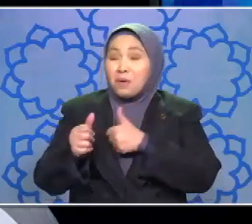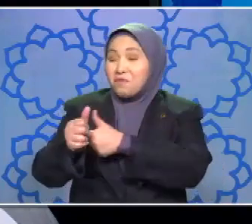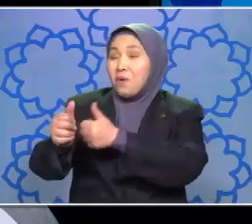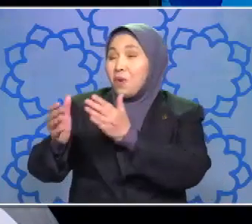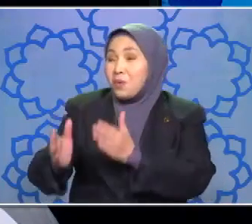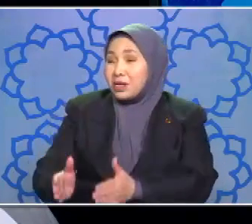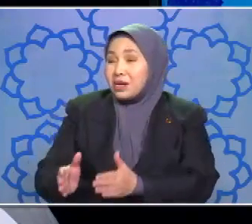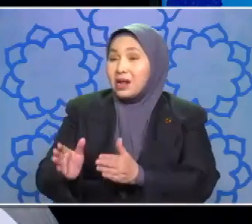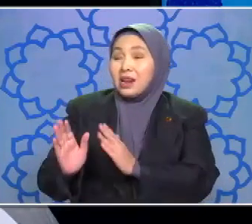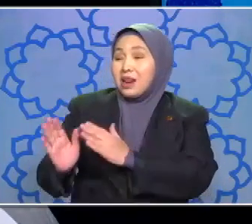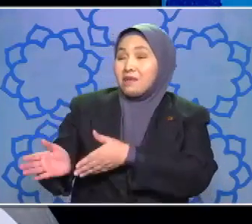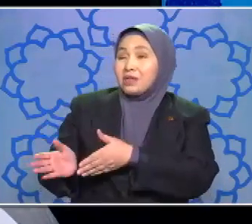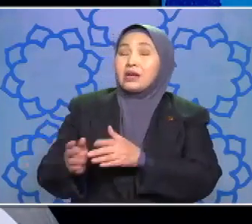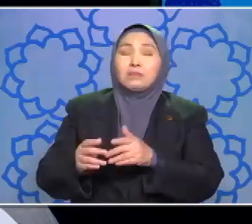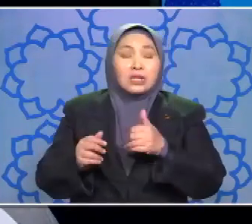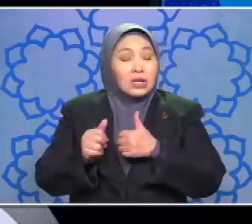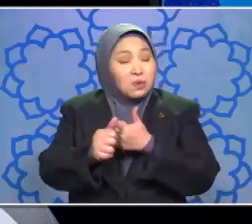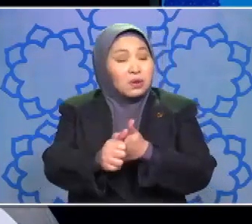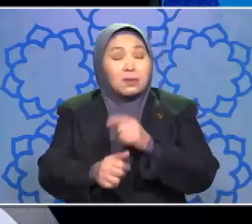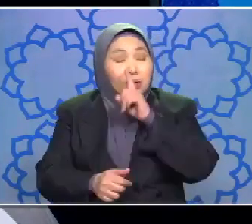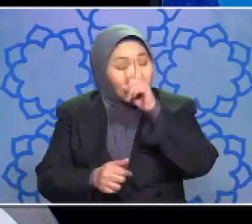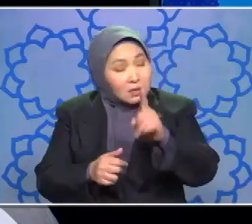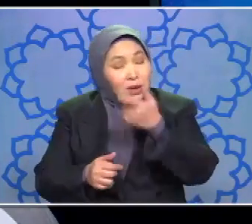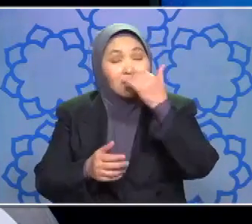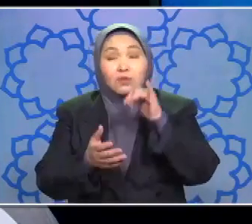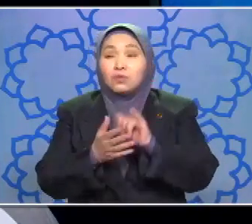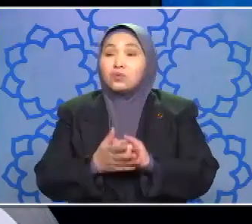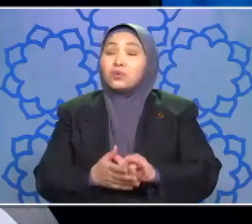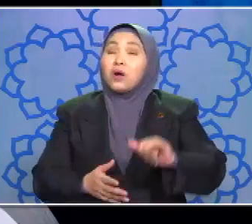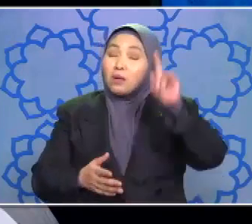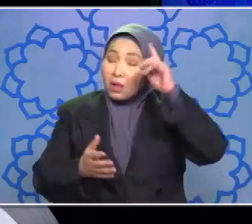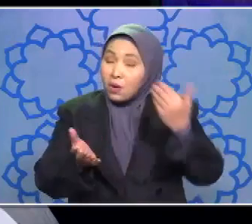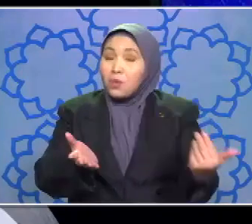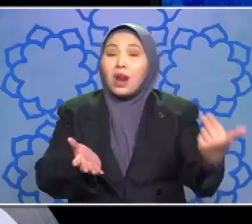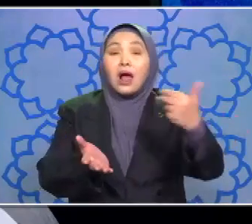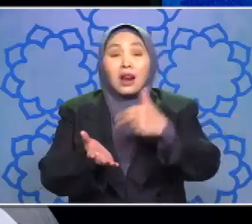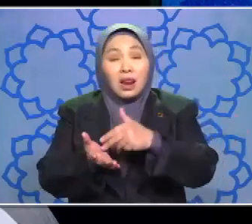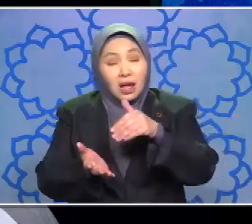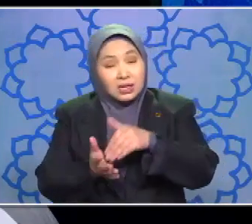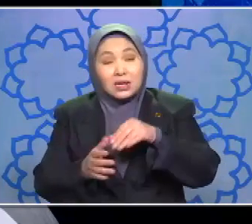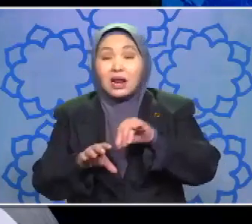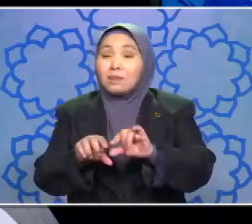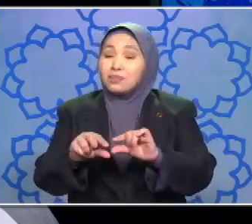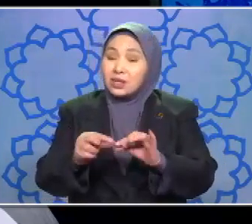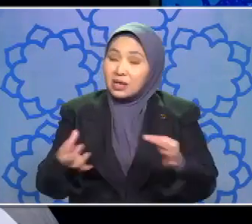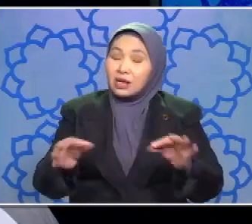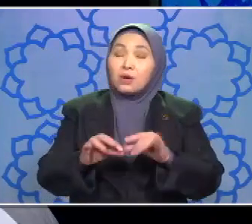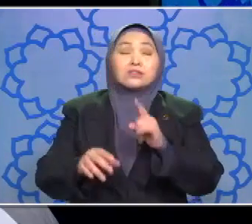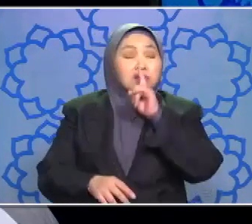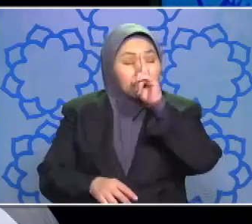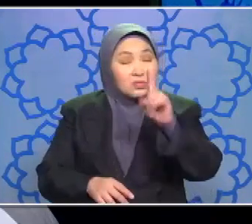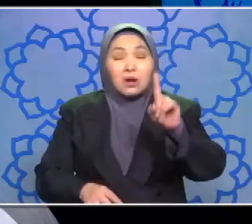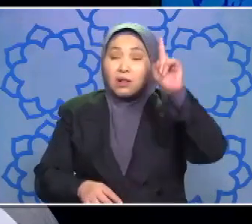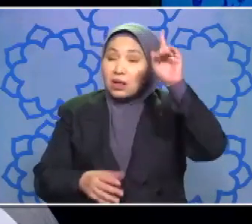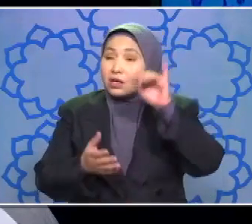mengikut kepada kebenaran. Sebabnya Allah ulang balik, walahu ma fis samawati wal ard walahuddin wasiba, sesungguhnya bagi Allah